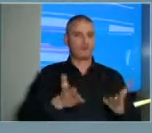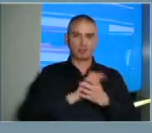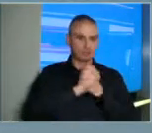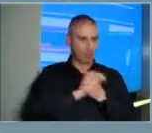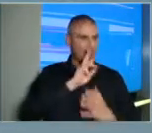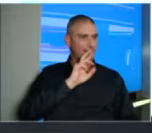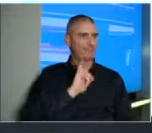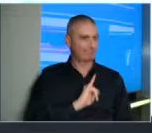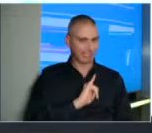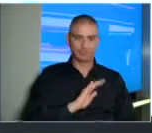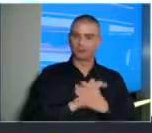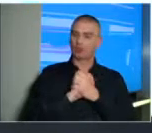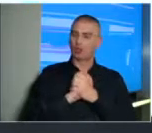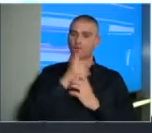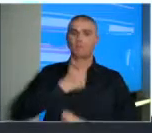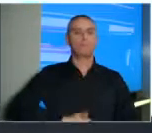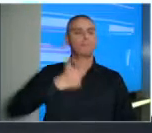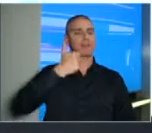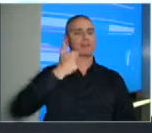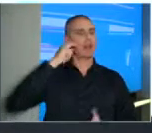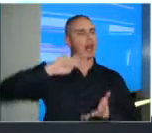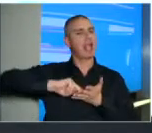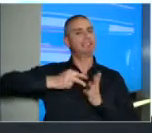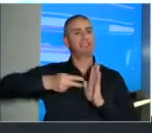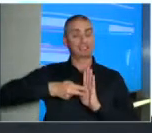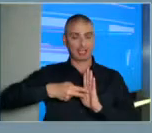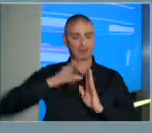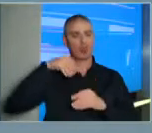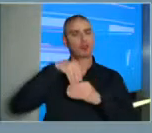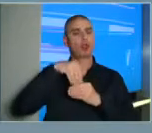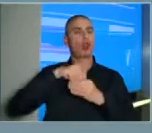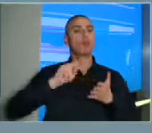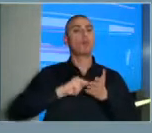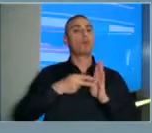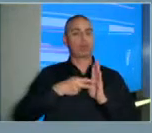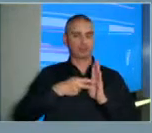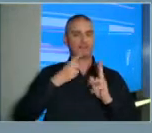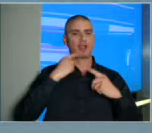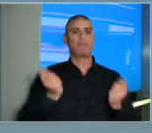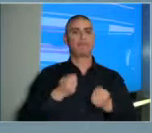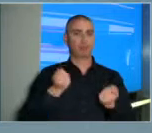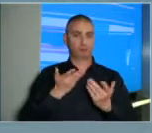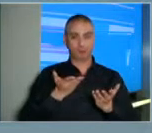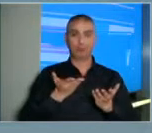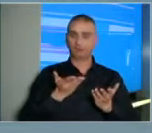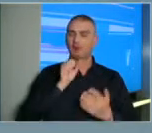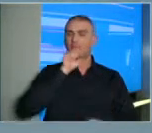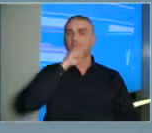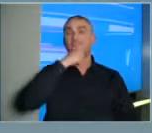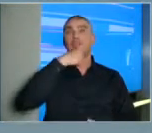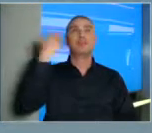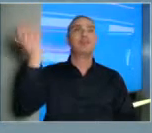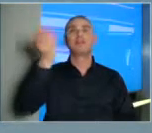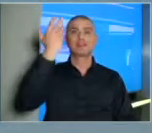רביב יצחקי. שלום רועי. מנהל אסטרטגיה ותוכן פוליטי ופרסומאי ותיק,